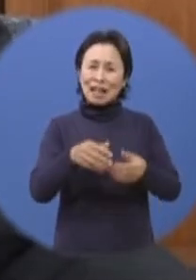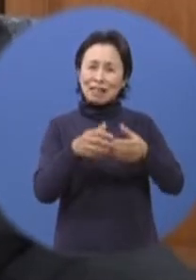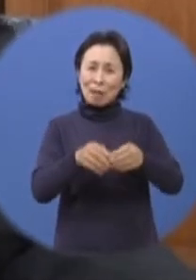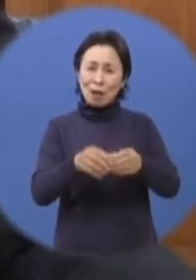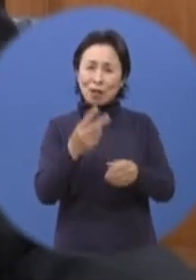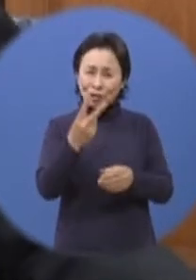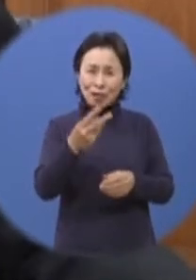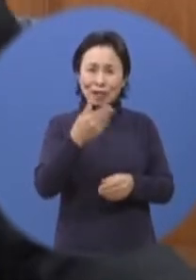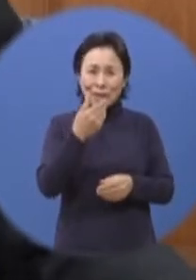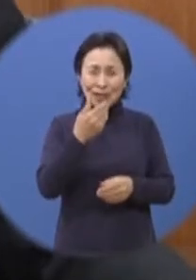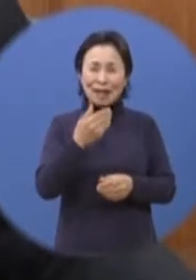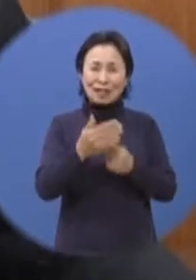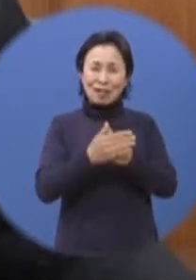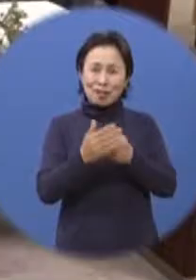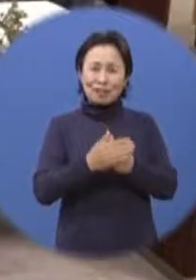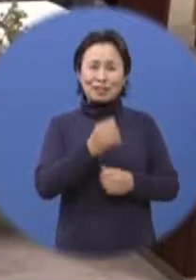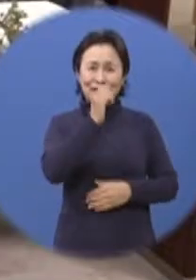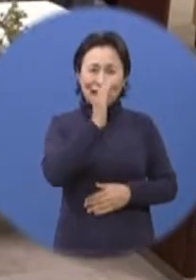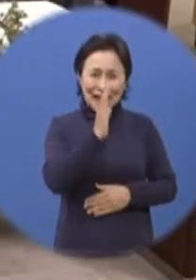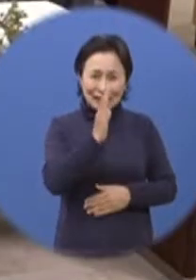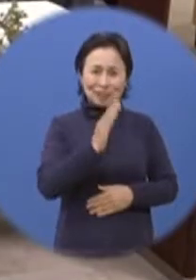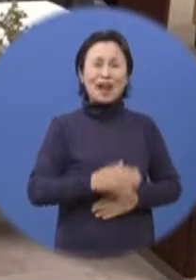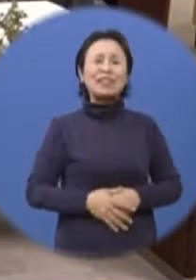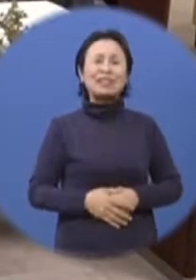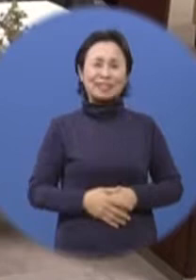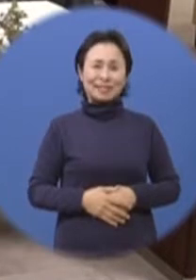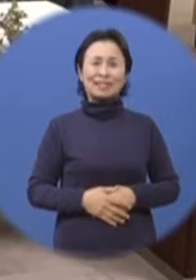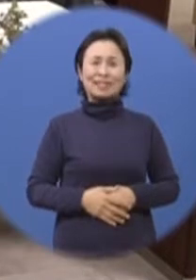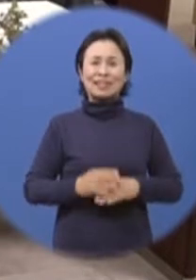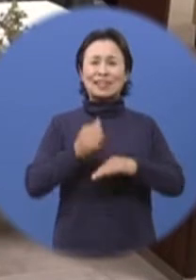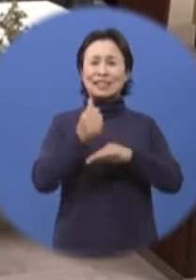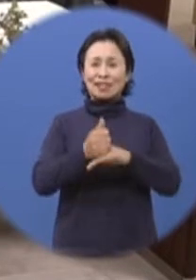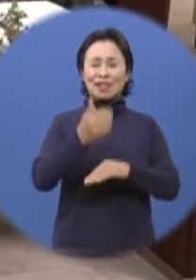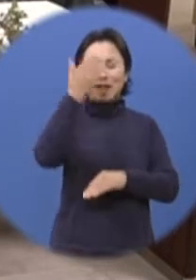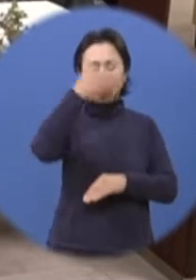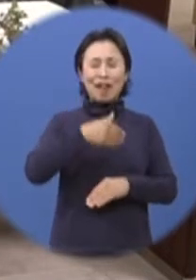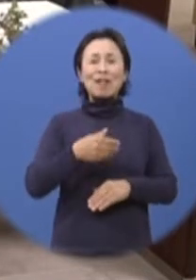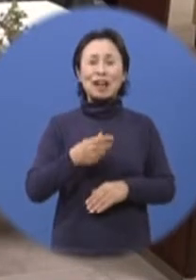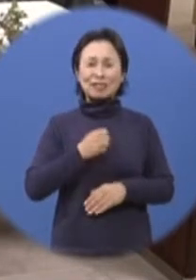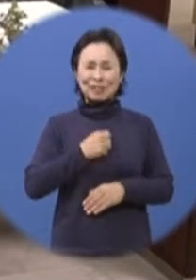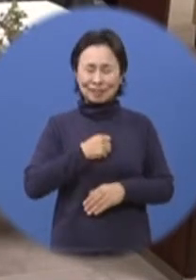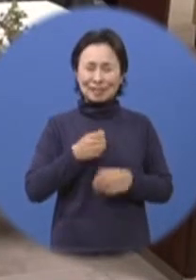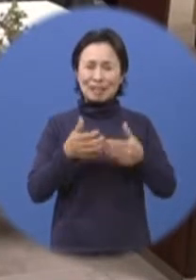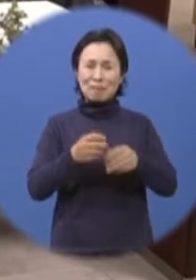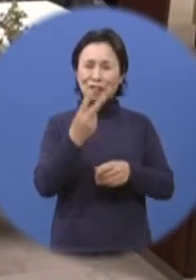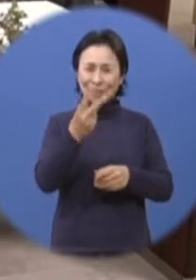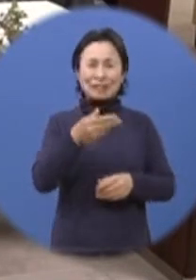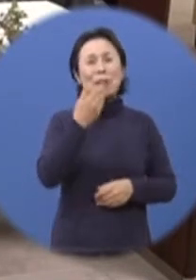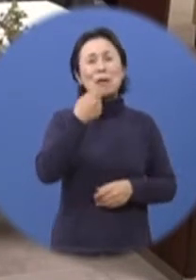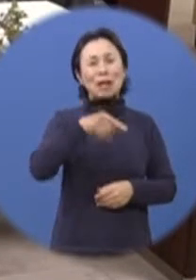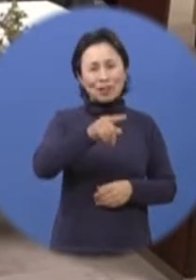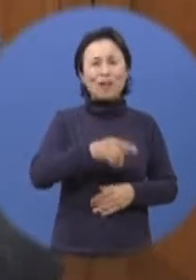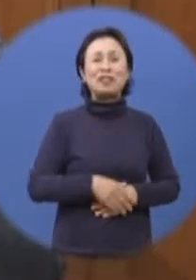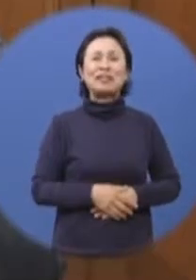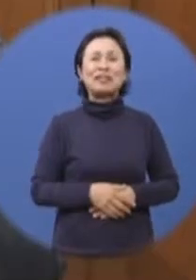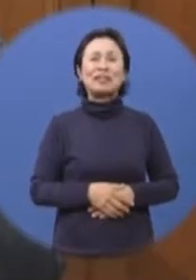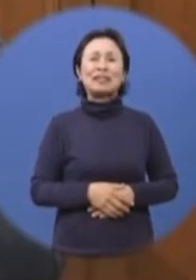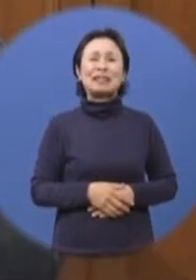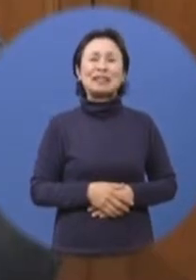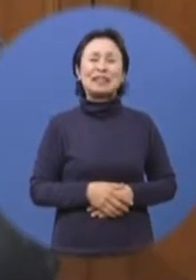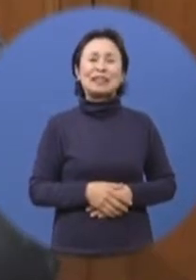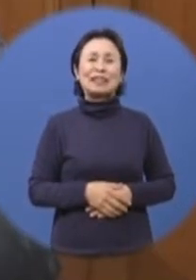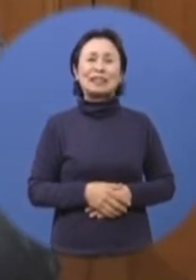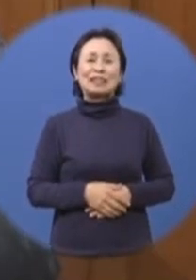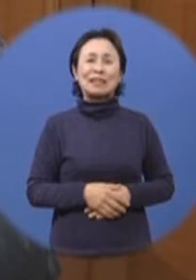マウンドに協力いただけますよろしいなんですよ知事から灰猫タワーと思いましょうえっあの5分レジャー